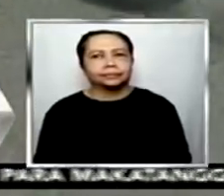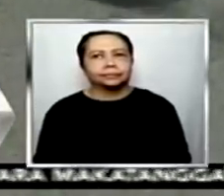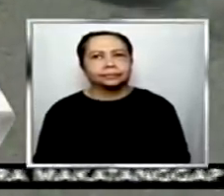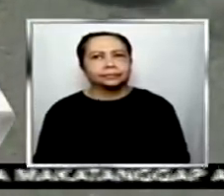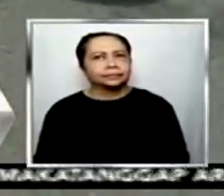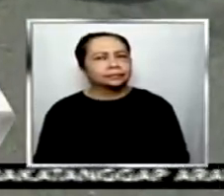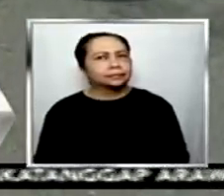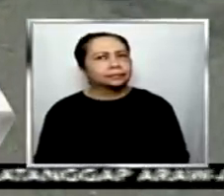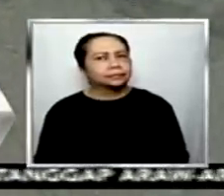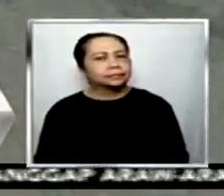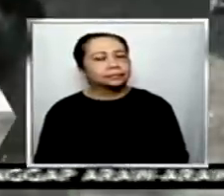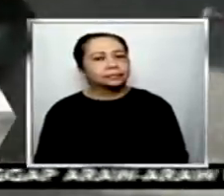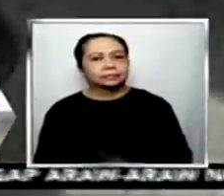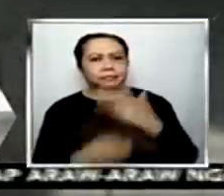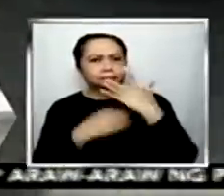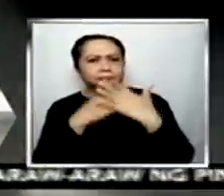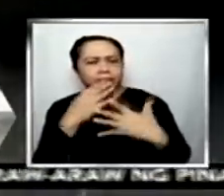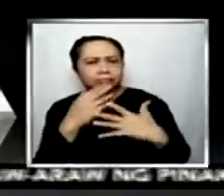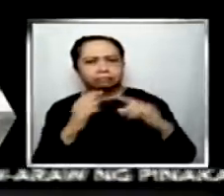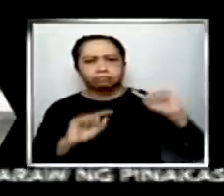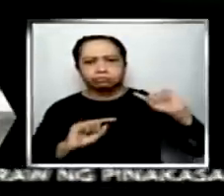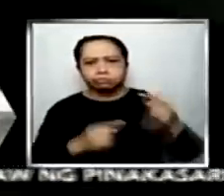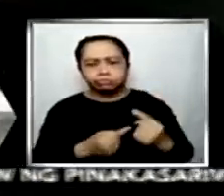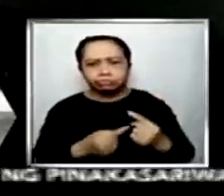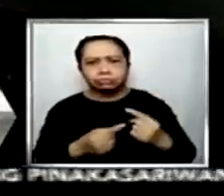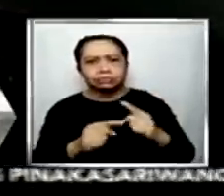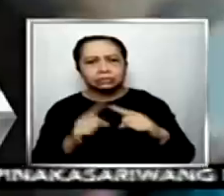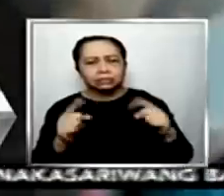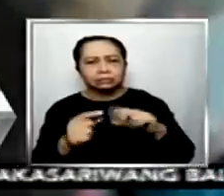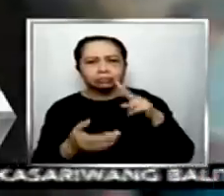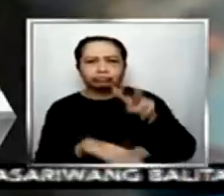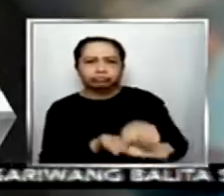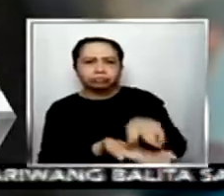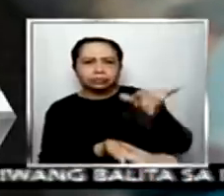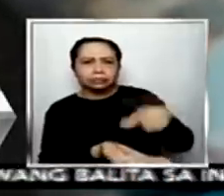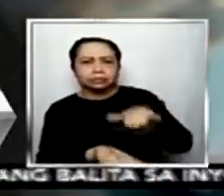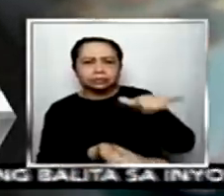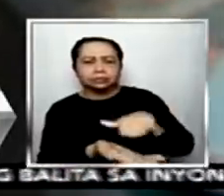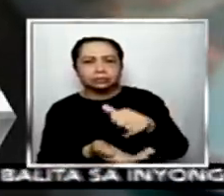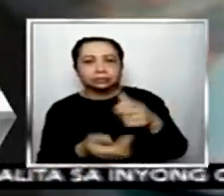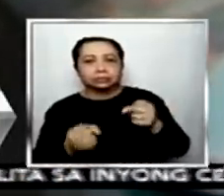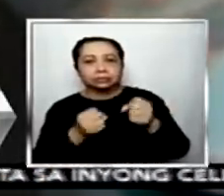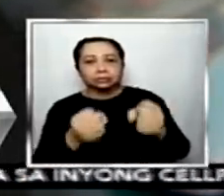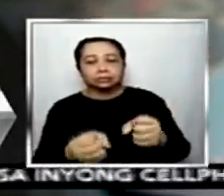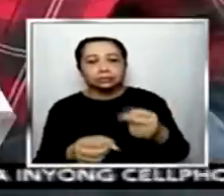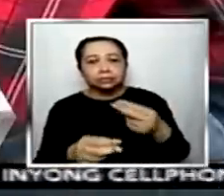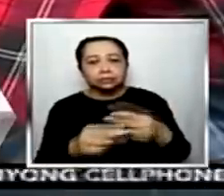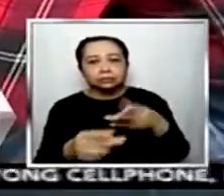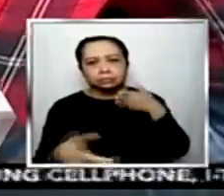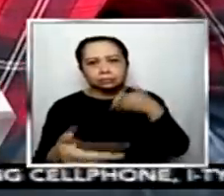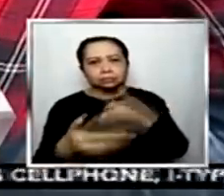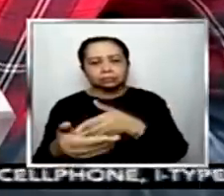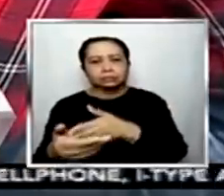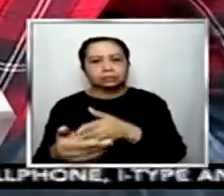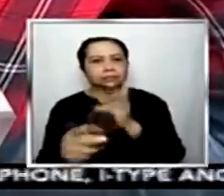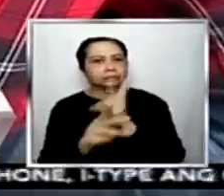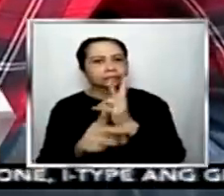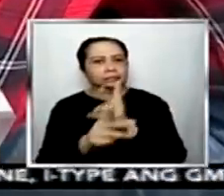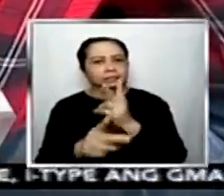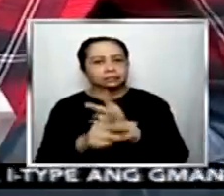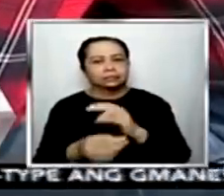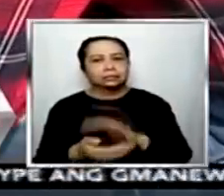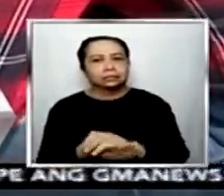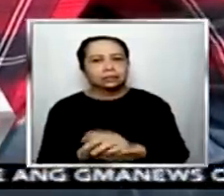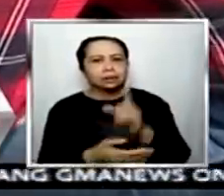Duguan, sugatan at nakahandusay sa kalsada ang babae ito na nabunggo ng armored van. Ang kalahati ng